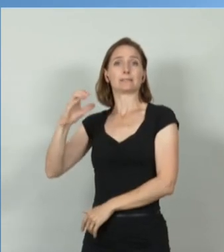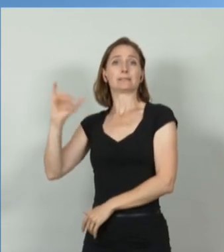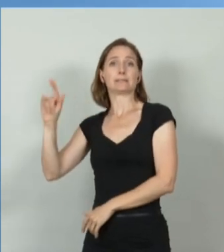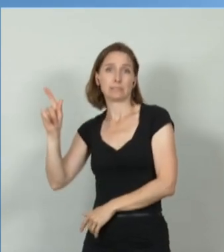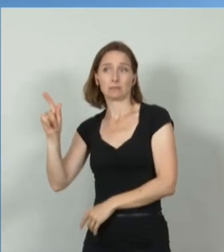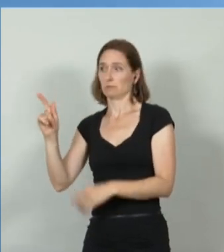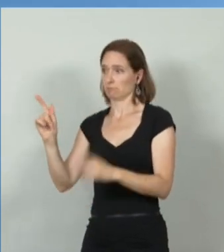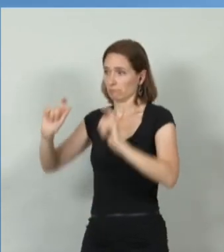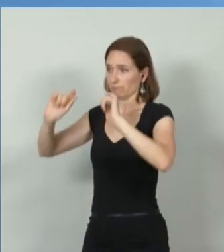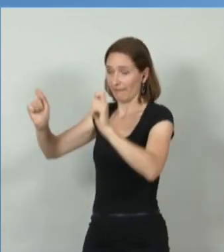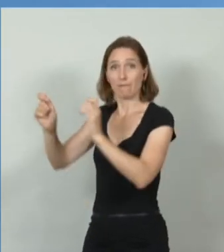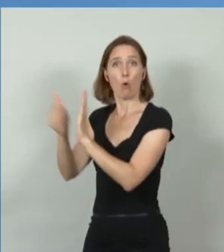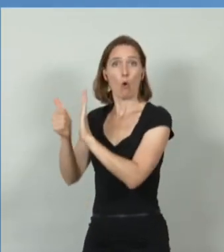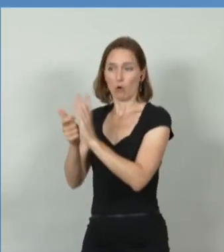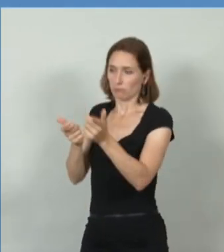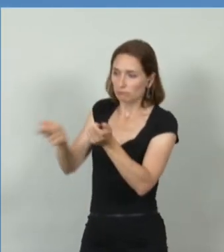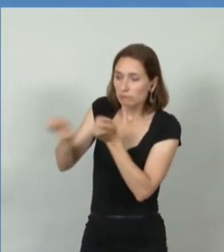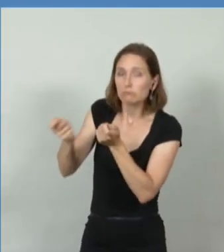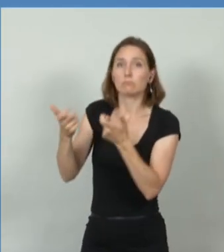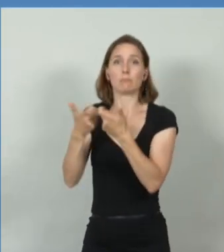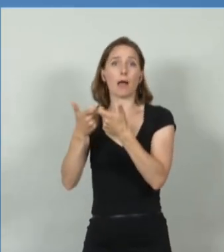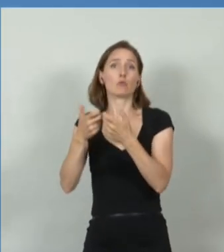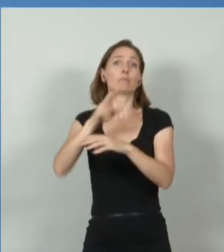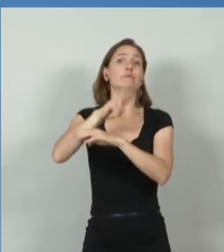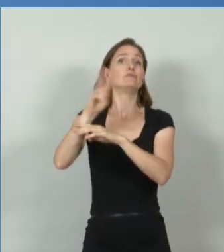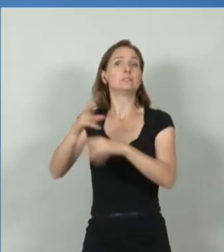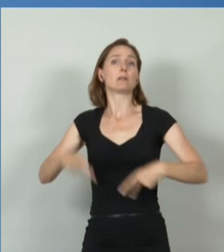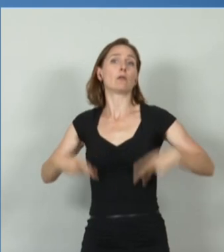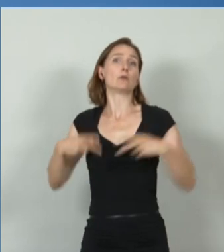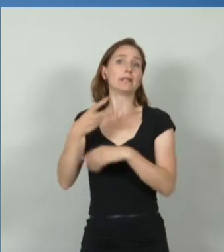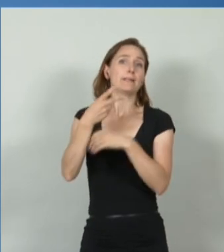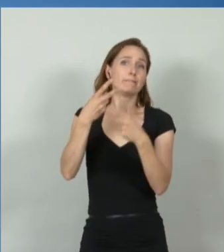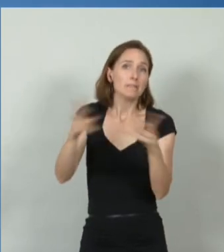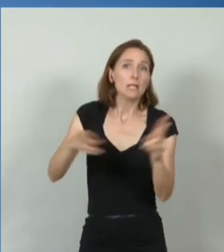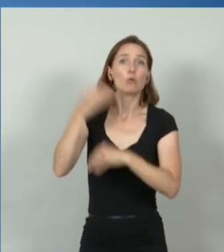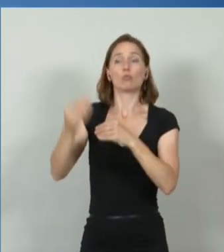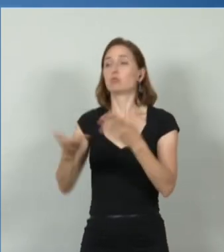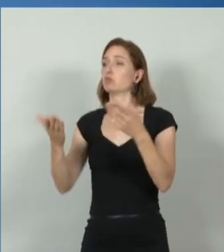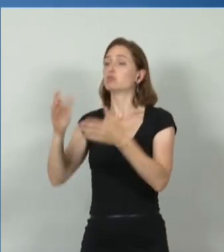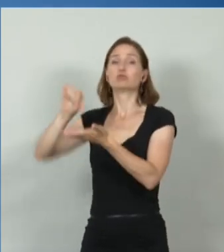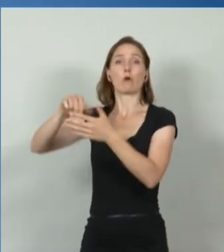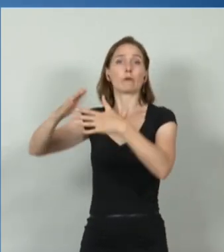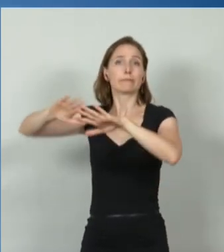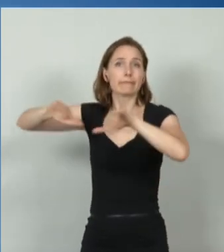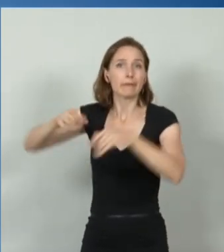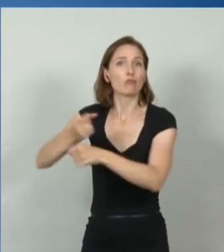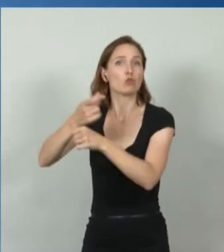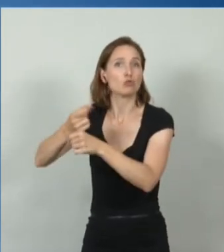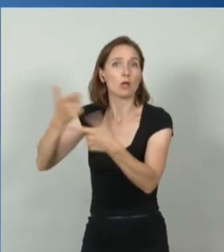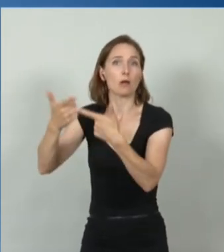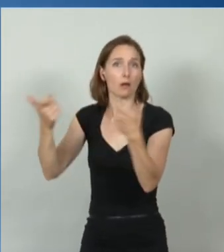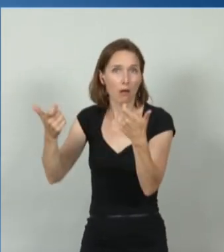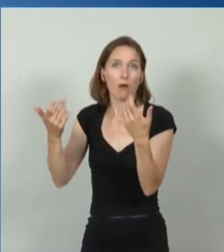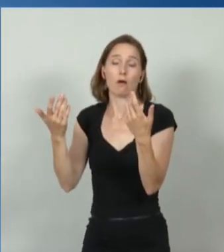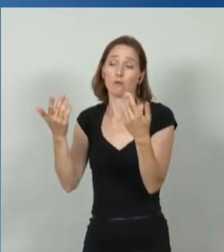ce soit les visites de la ville les ateliers déchets bien d'autres choses qui sont présentés sur le site des conseils citoyens